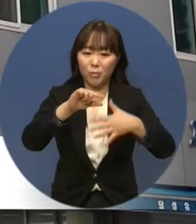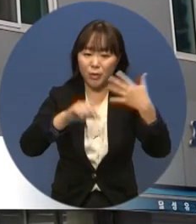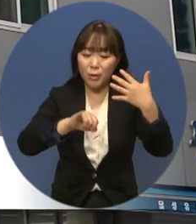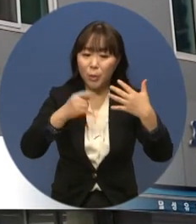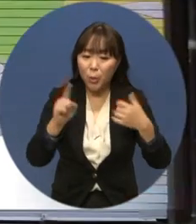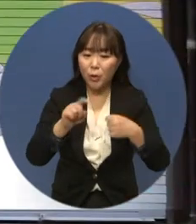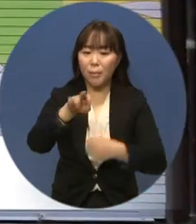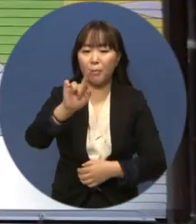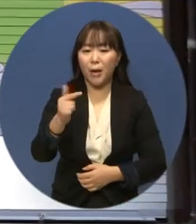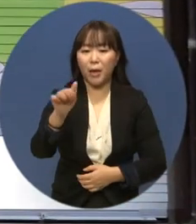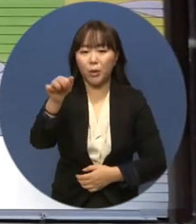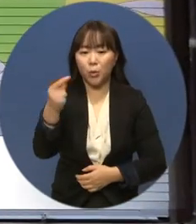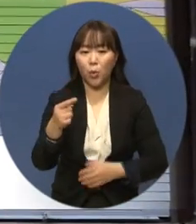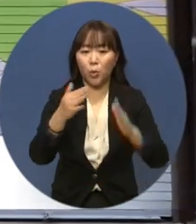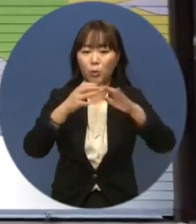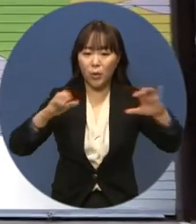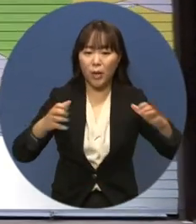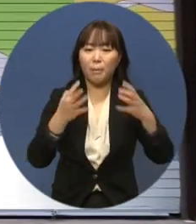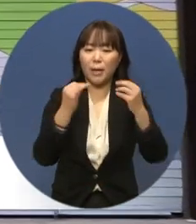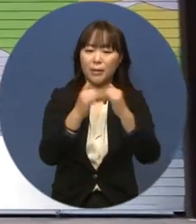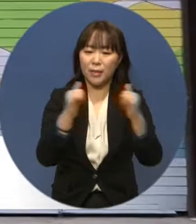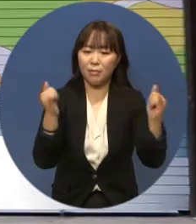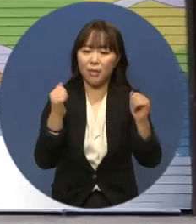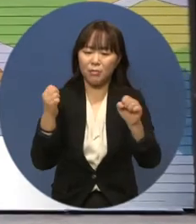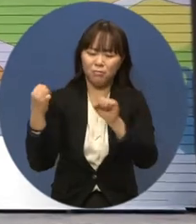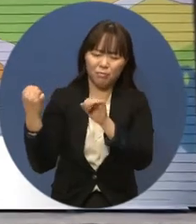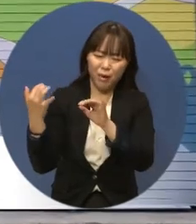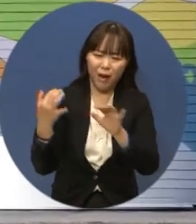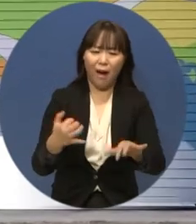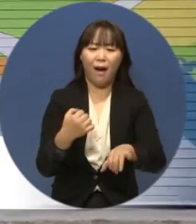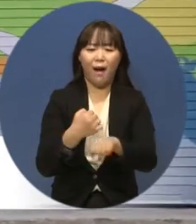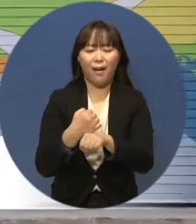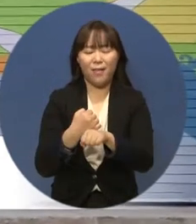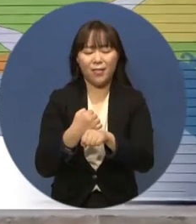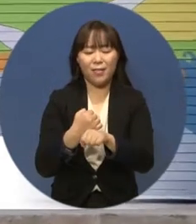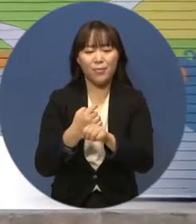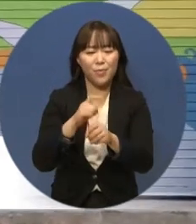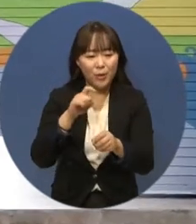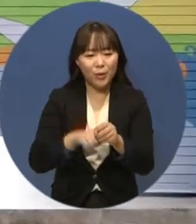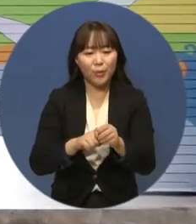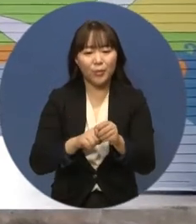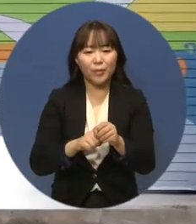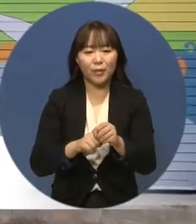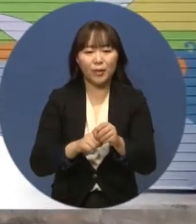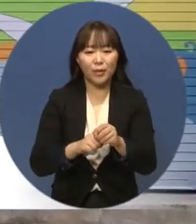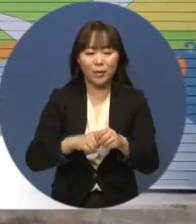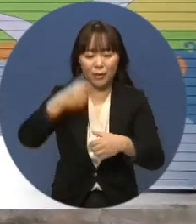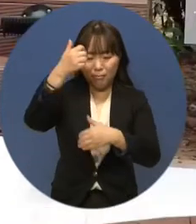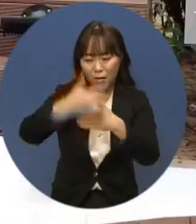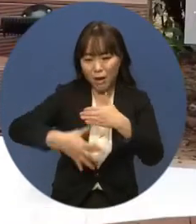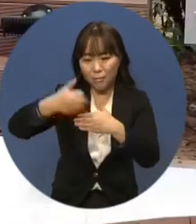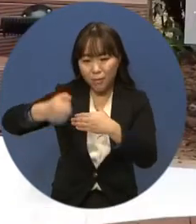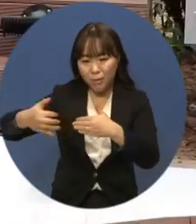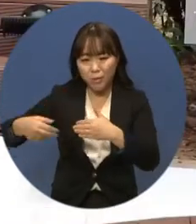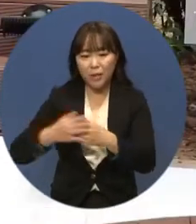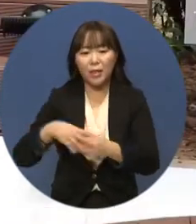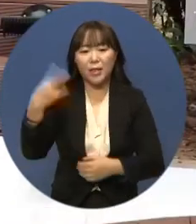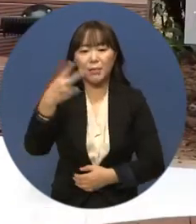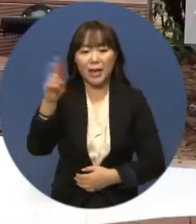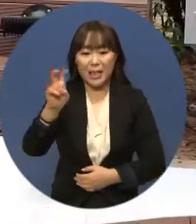만호동에다가 그 많은 유입 인구를 조금 불러오고자 그 셔터 220여 개의